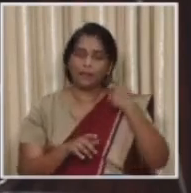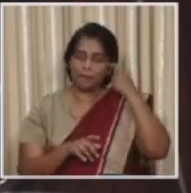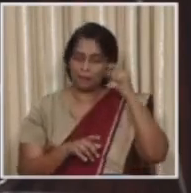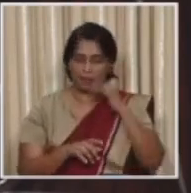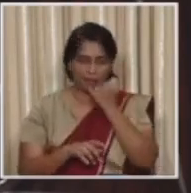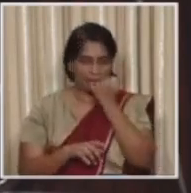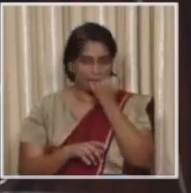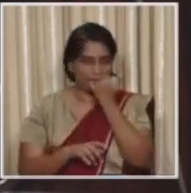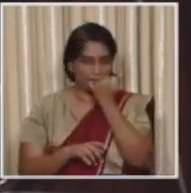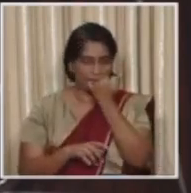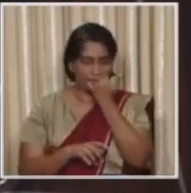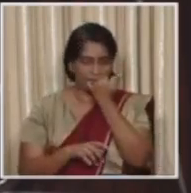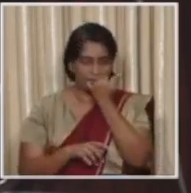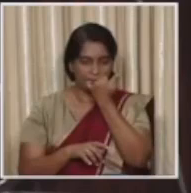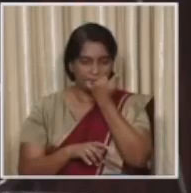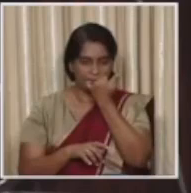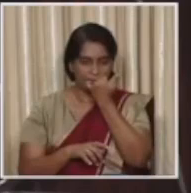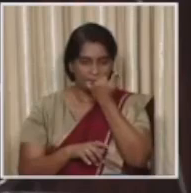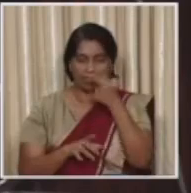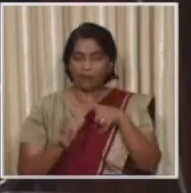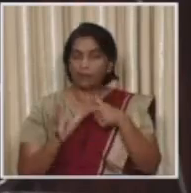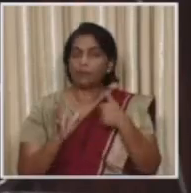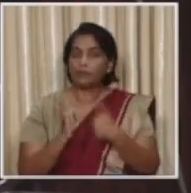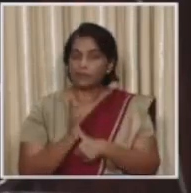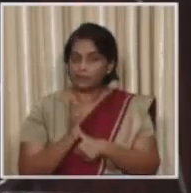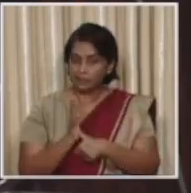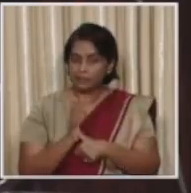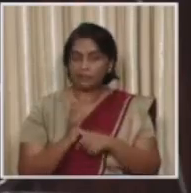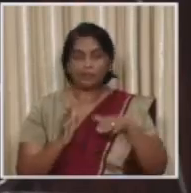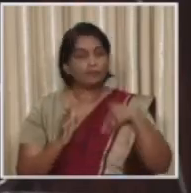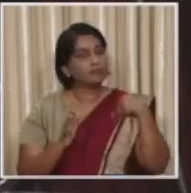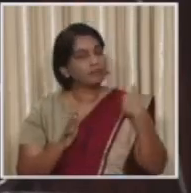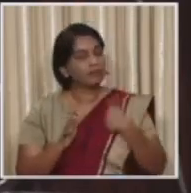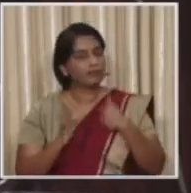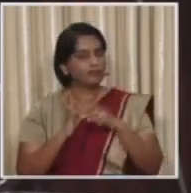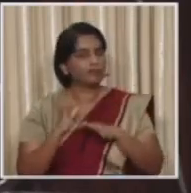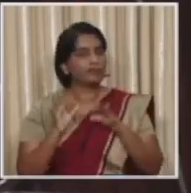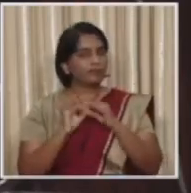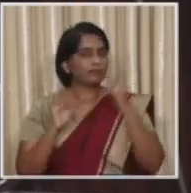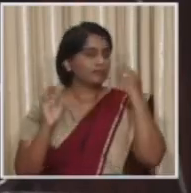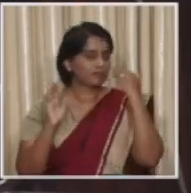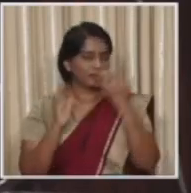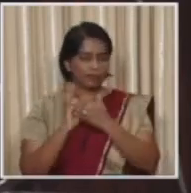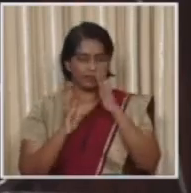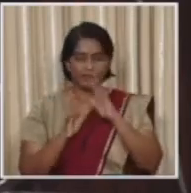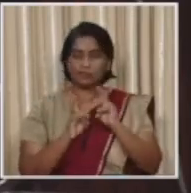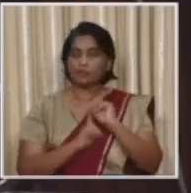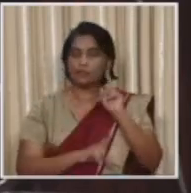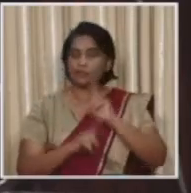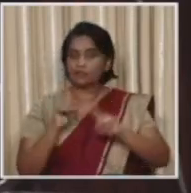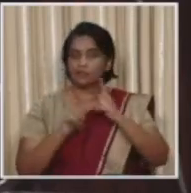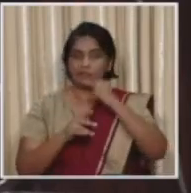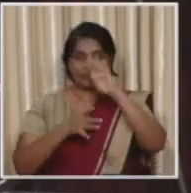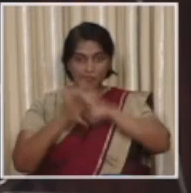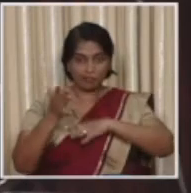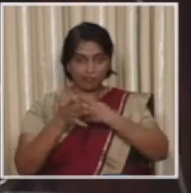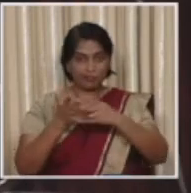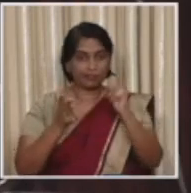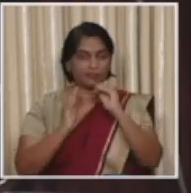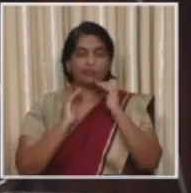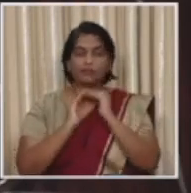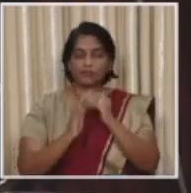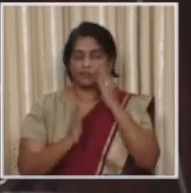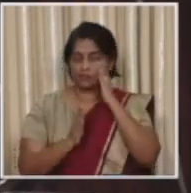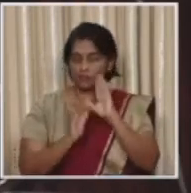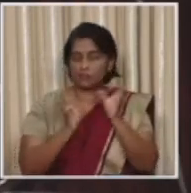वेनवा दैन मे पनते मूलिक अरमुनु अतर तीनवा पार्लिमेंतु आयव्यय कार्यालय